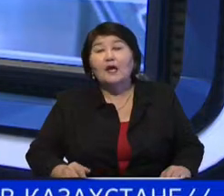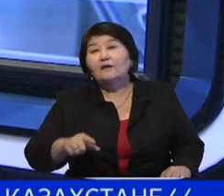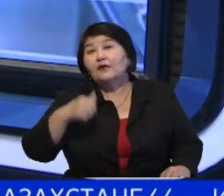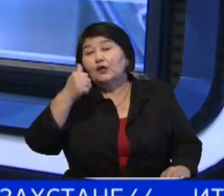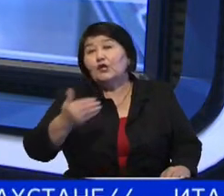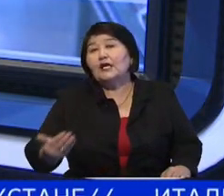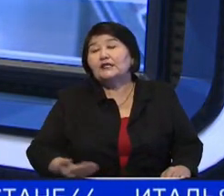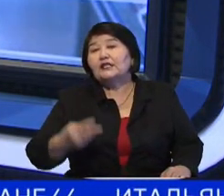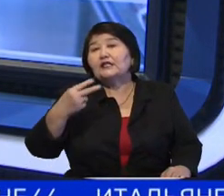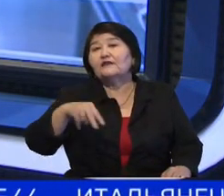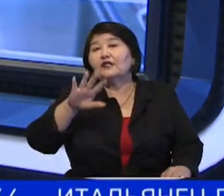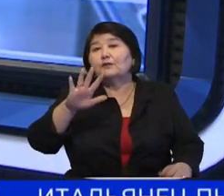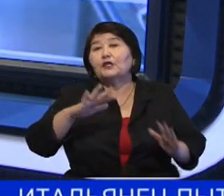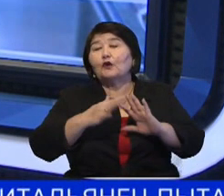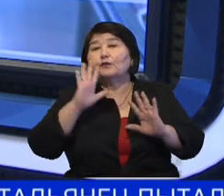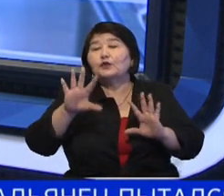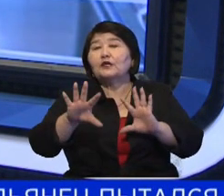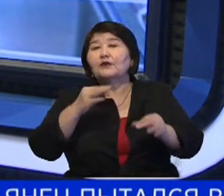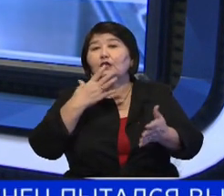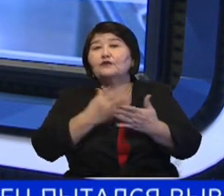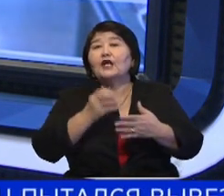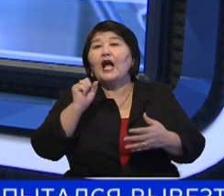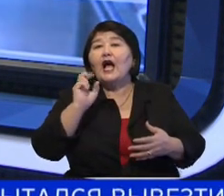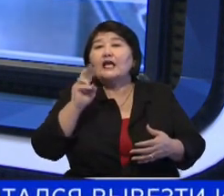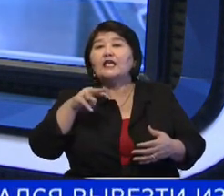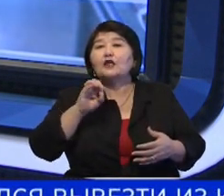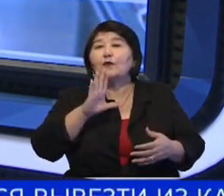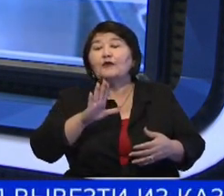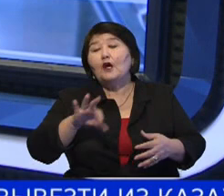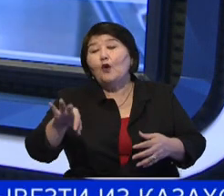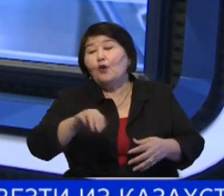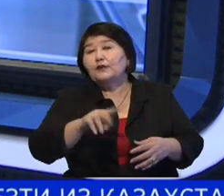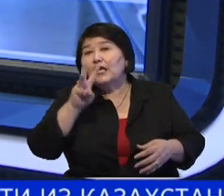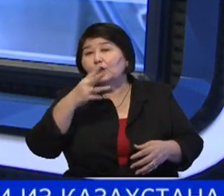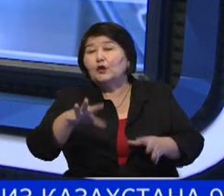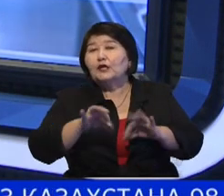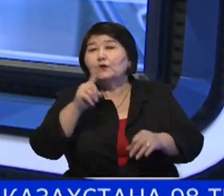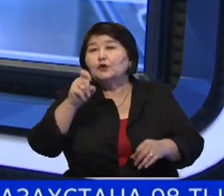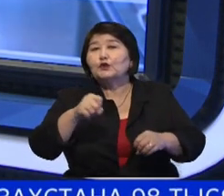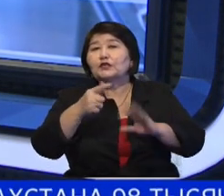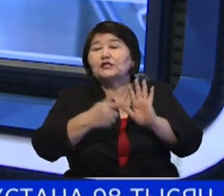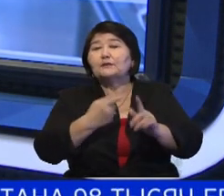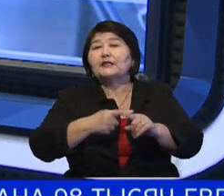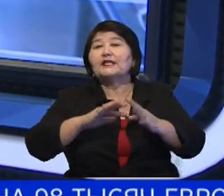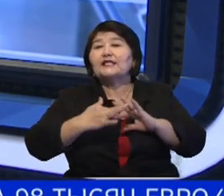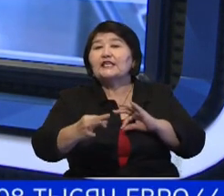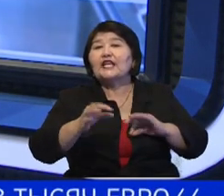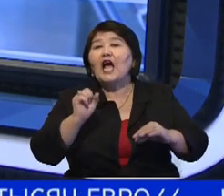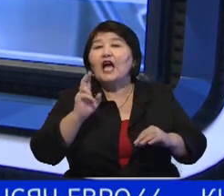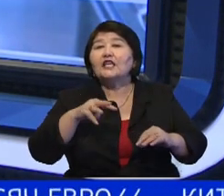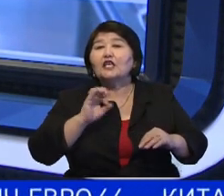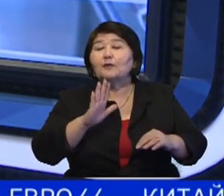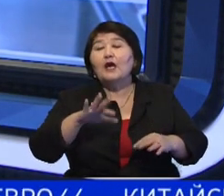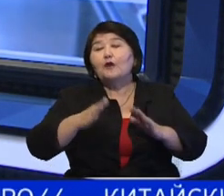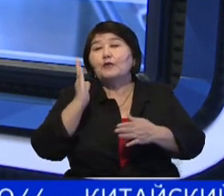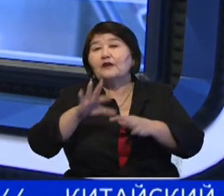в этом году жители двадцати пяти аулов будут выбирать своих Акимов в области за последние 3 года избраны 117 сельских Акимов напомним